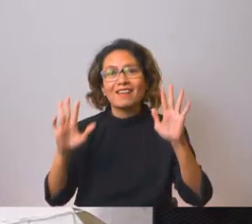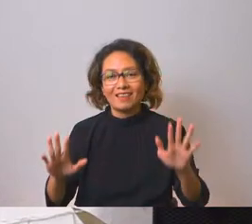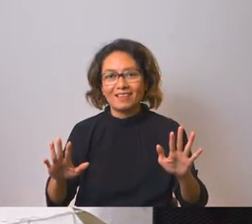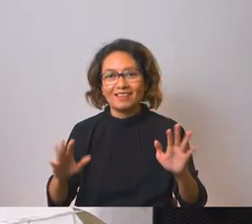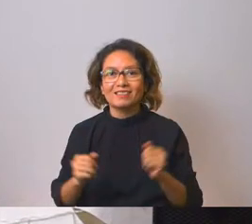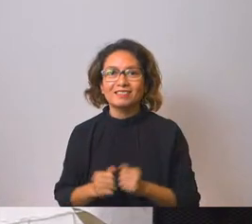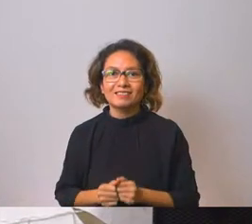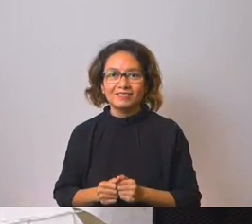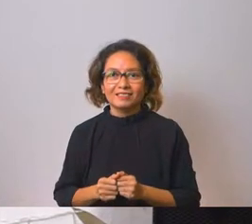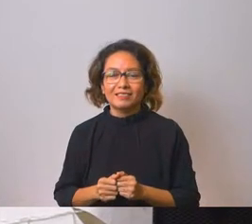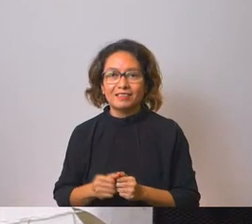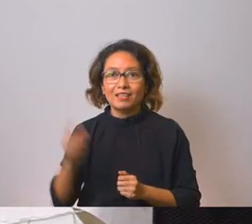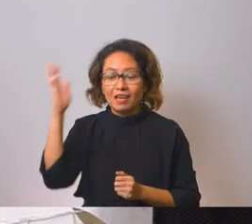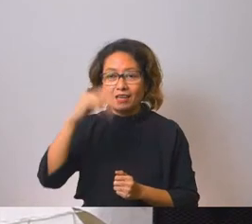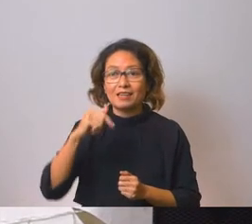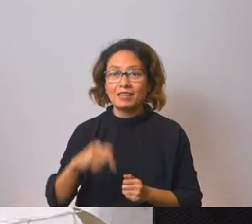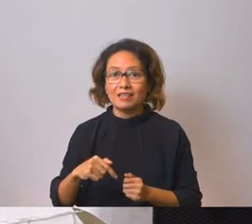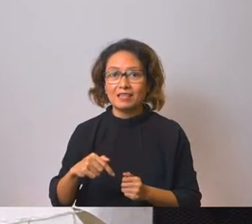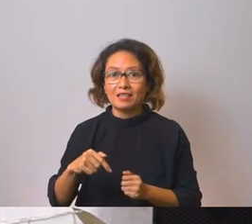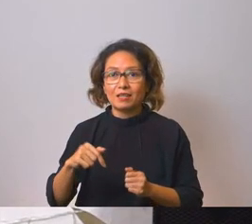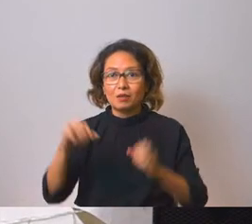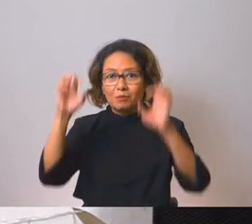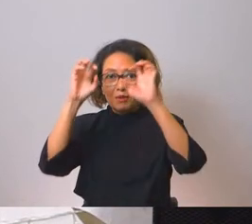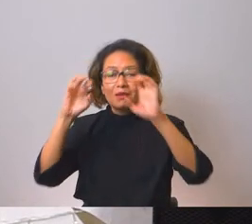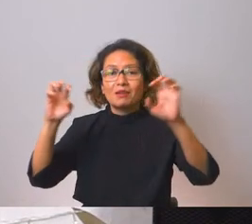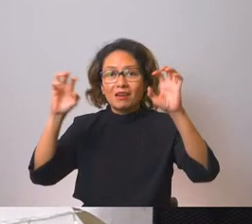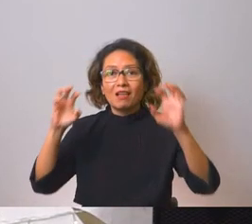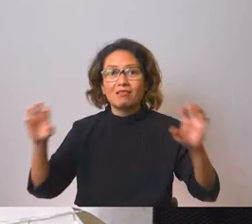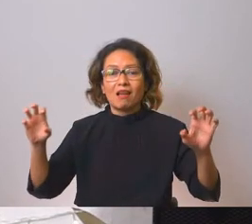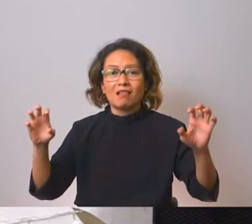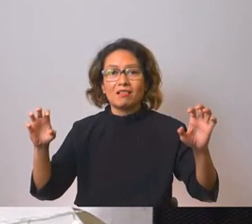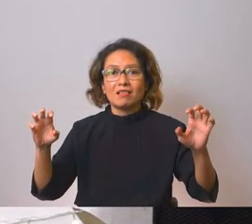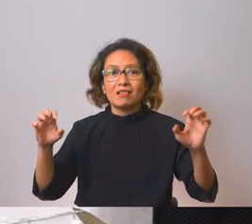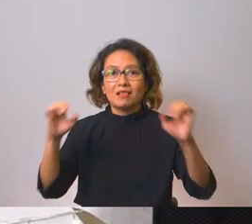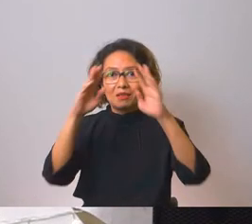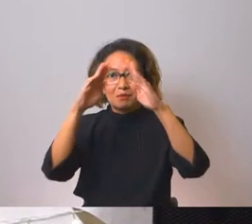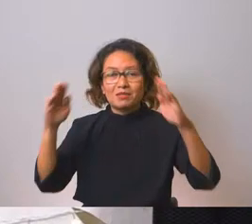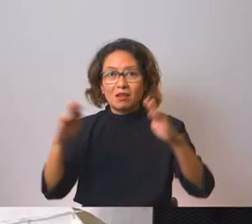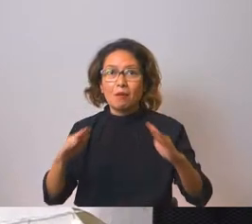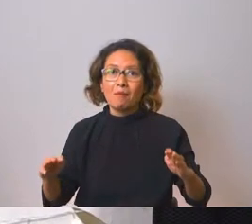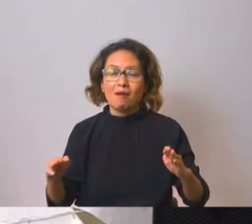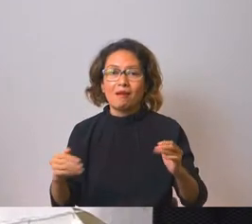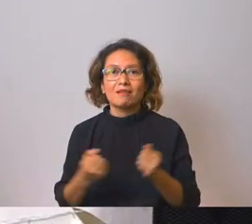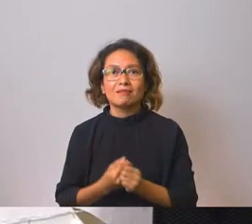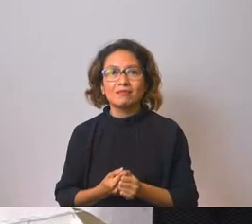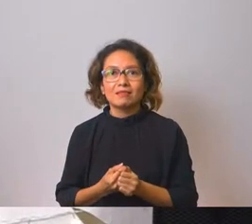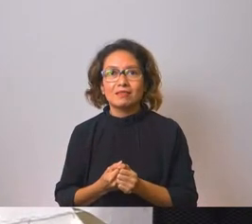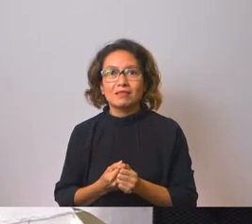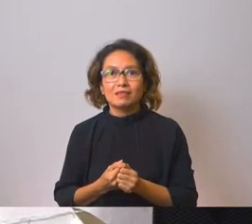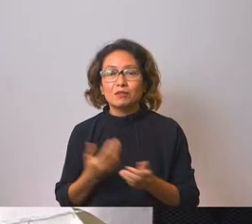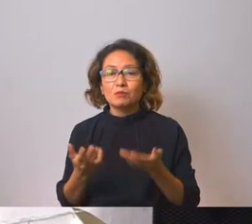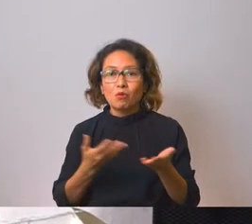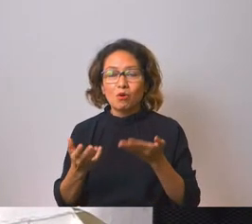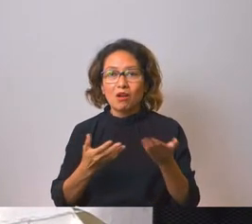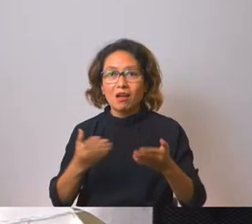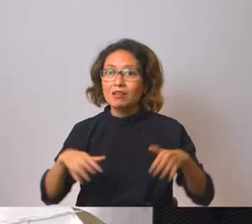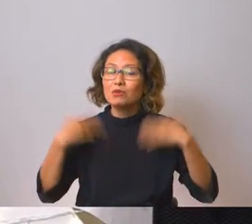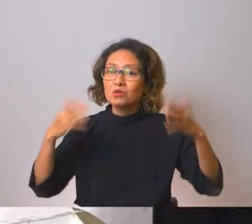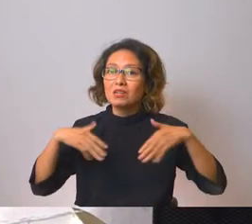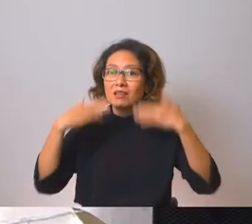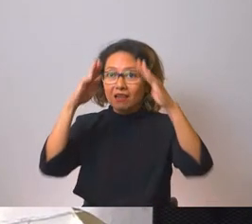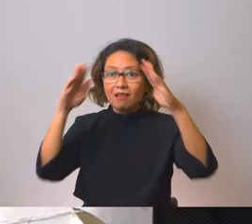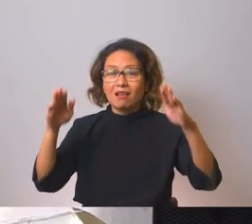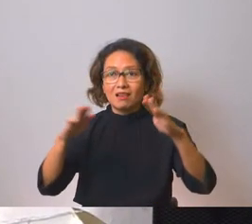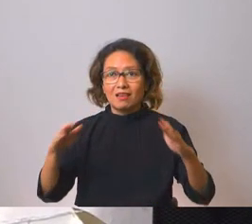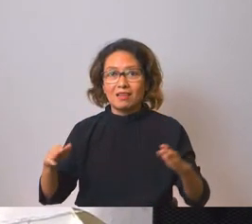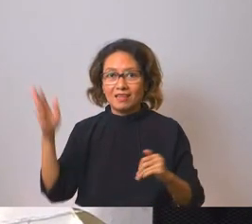ya. Hari ini kita bisa merayakan Natal bersama. Semoga sukacita Natal